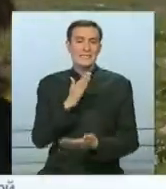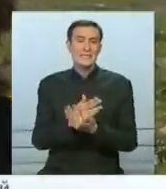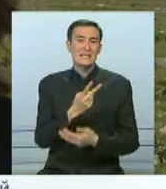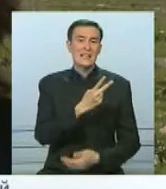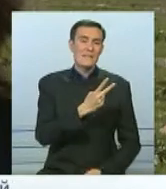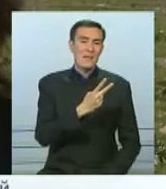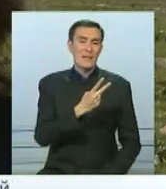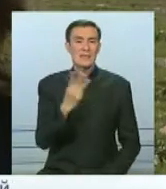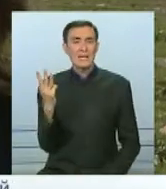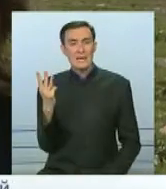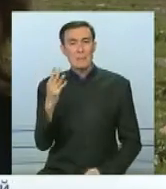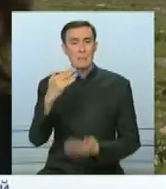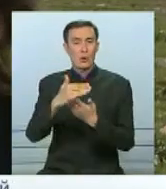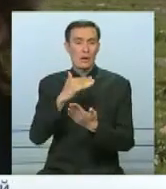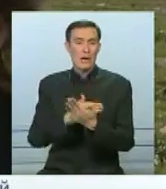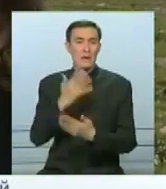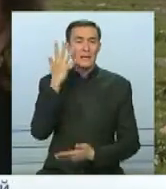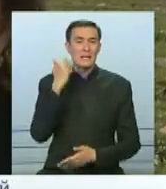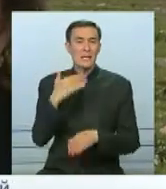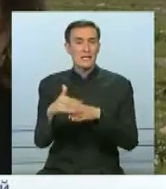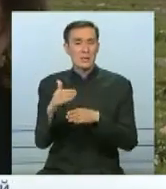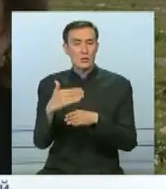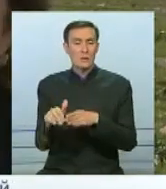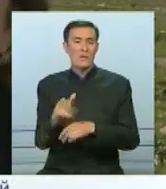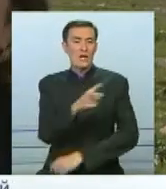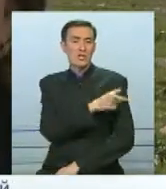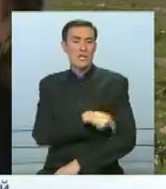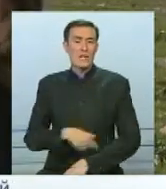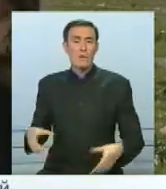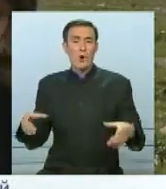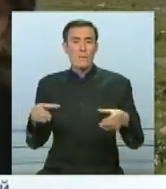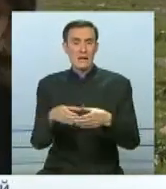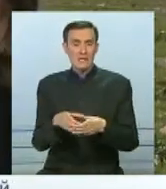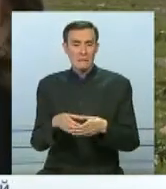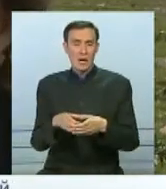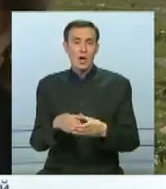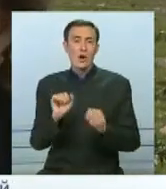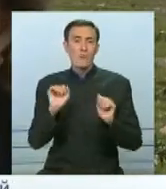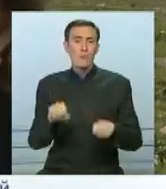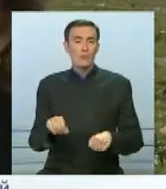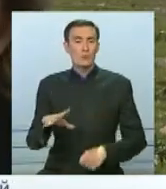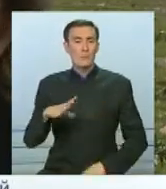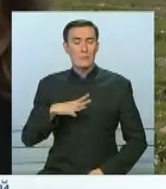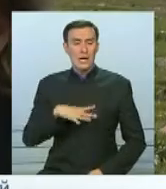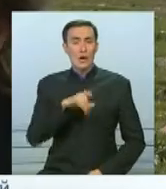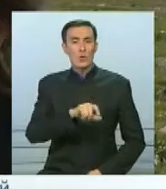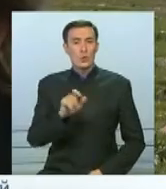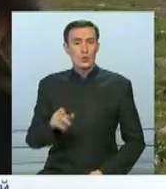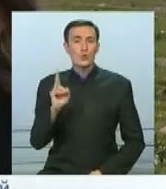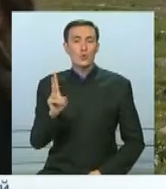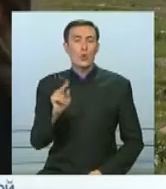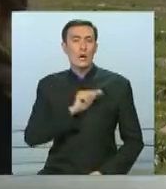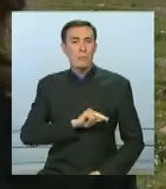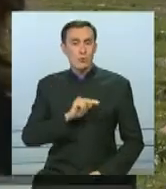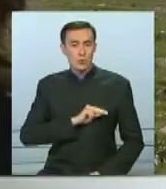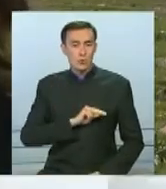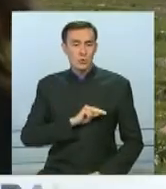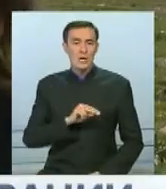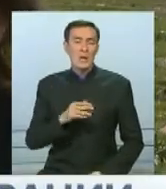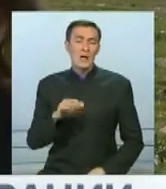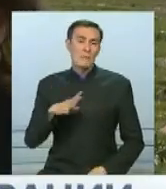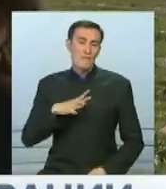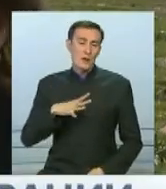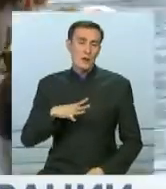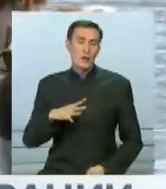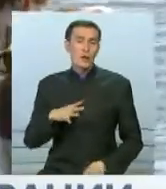государственные. Когда кредитуем членов кооператива, членами кооператива могут являться люди, которые работают. То есть те же учителя,